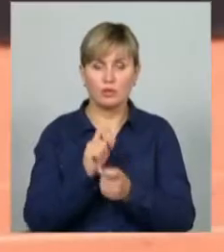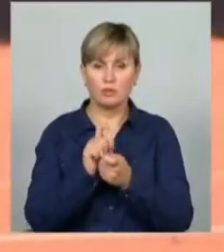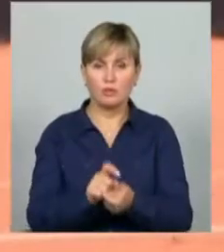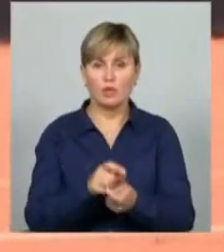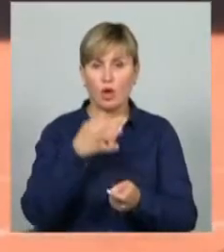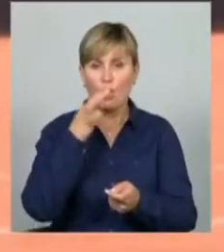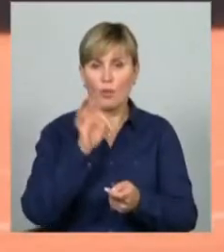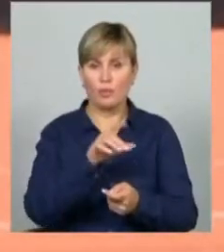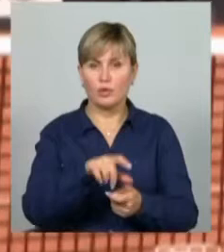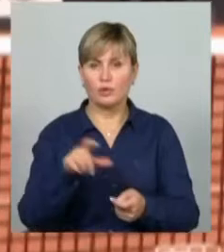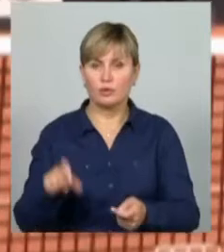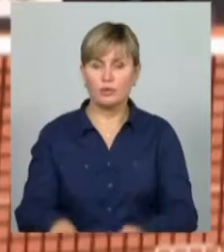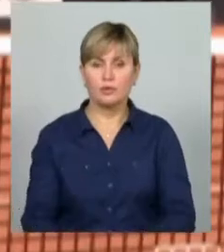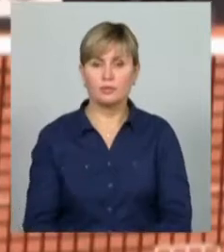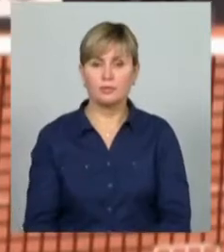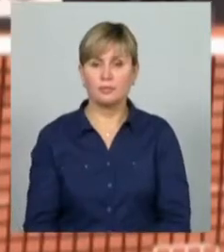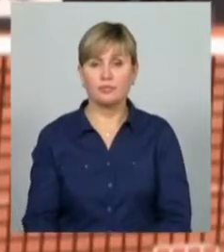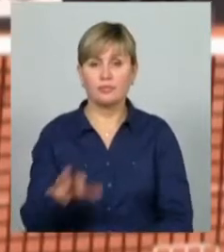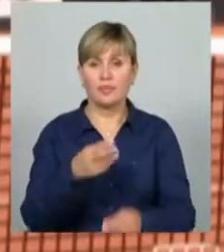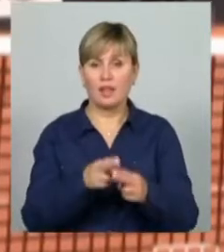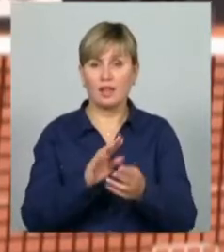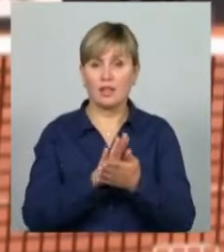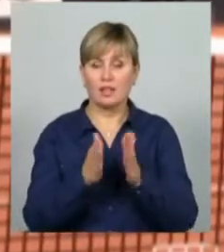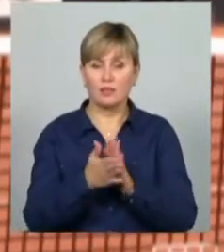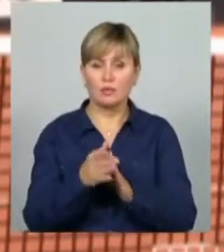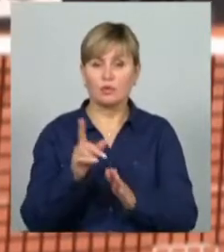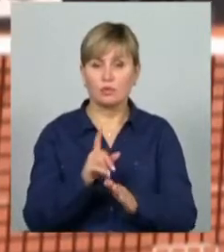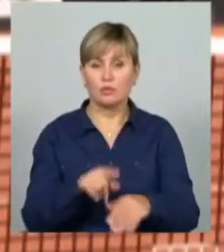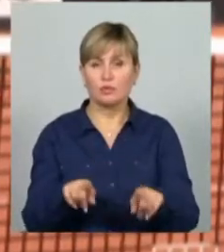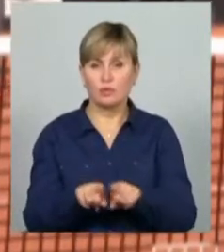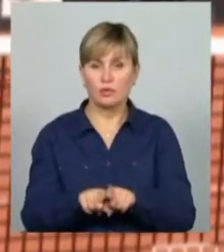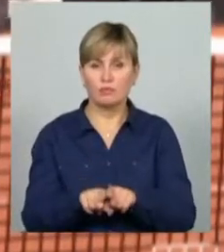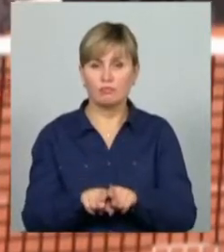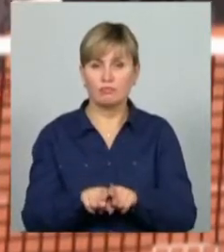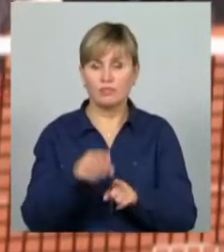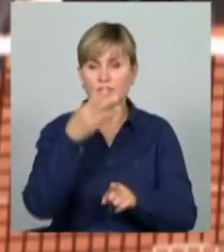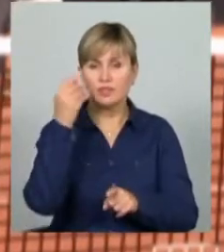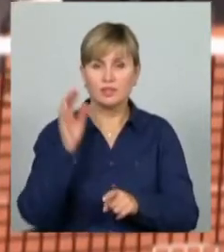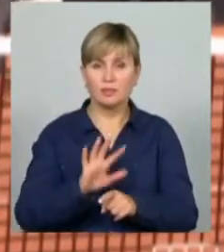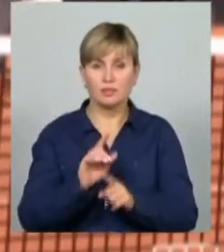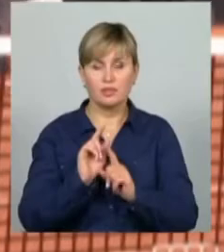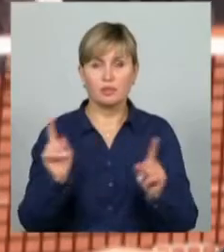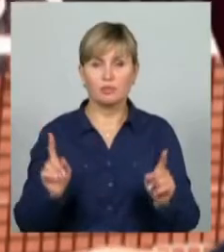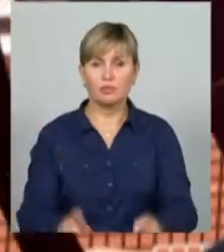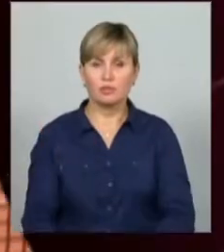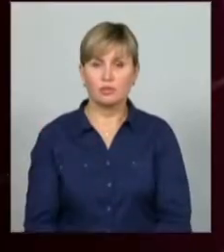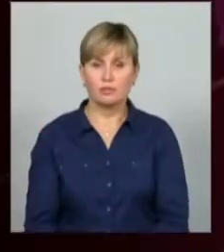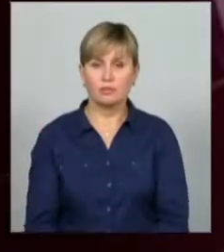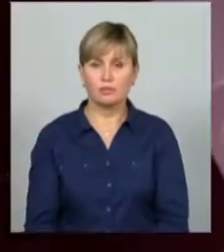одолеть опытных соперниц? Вся эта атмосфера, конечно, это что-то такое незабываемое, необычное.